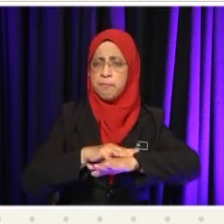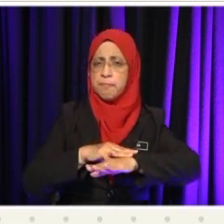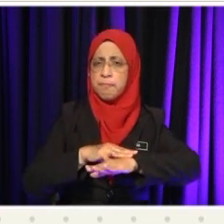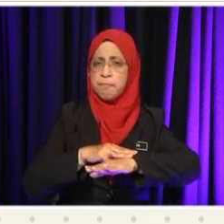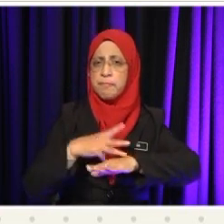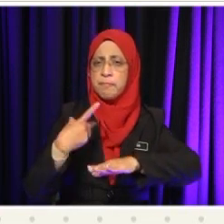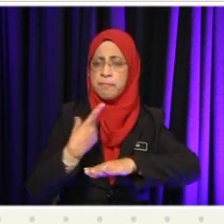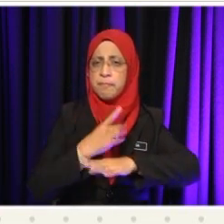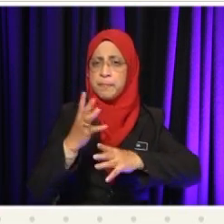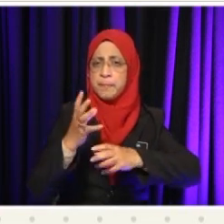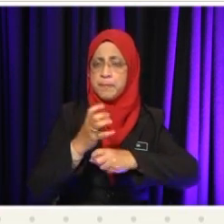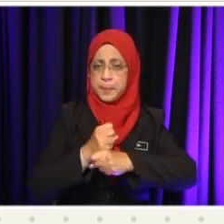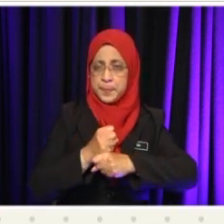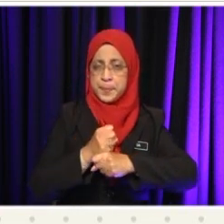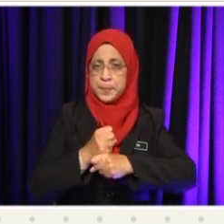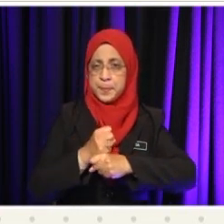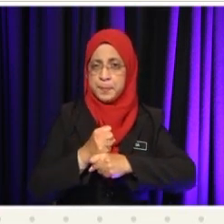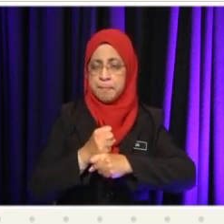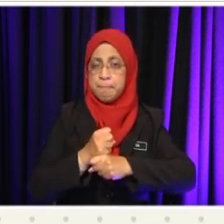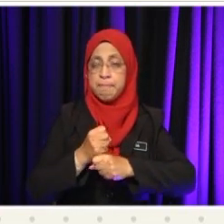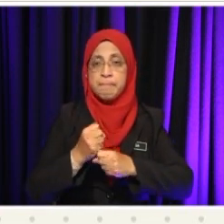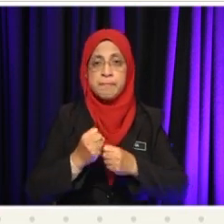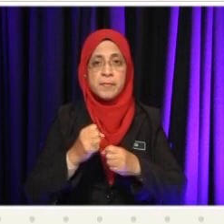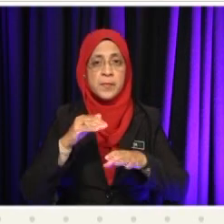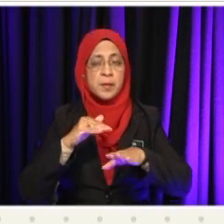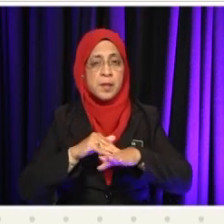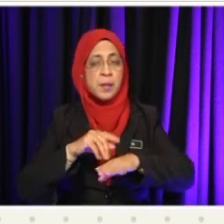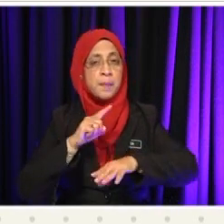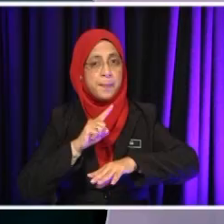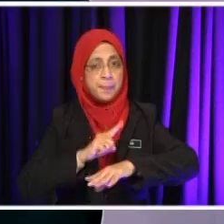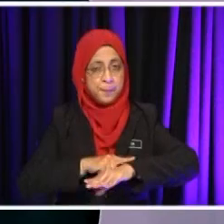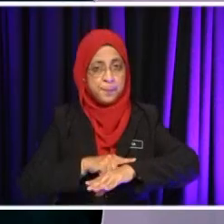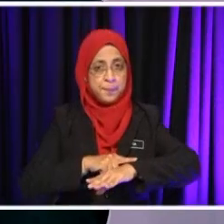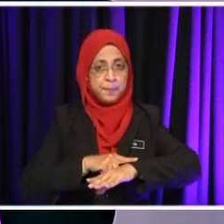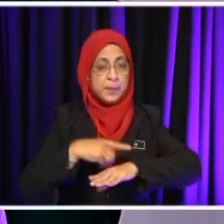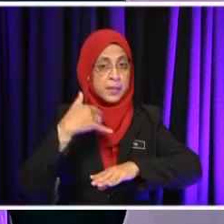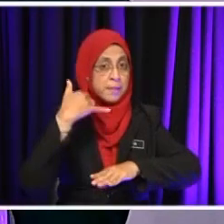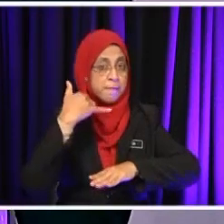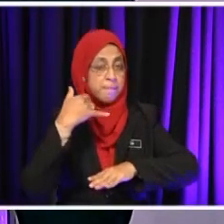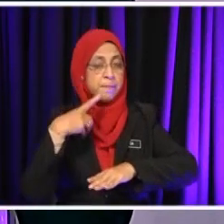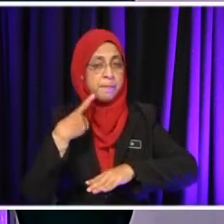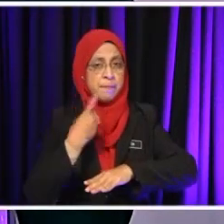dapat special terutama sekali pada jam ataupun telepon